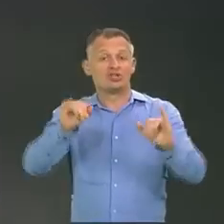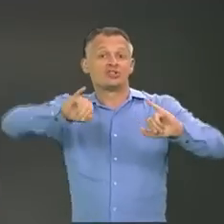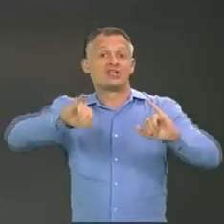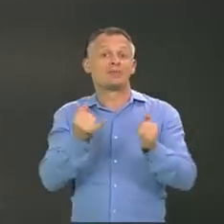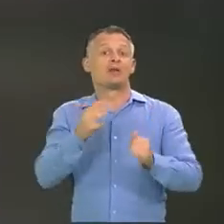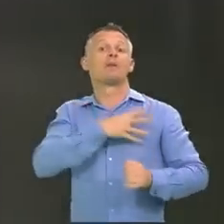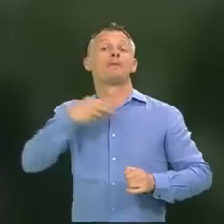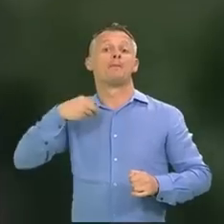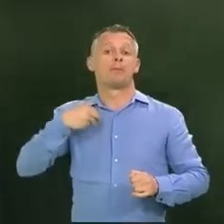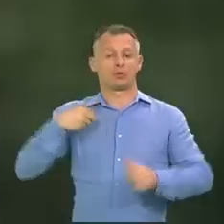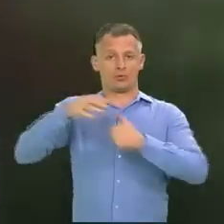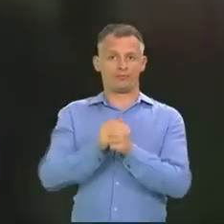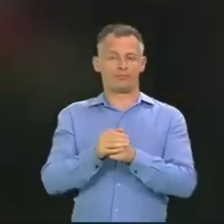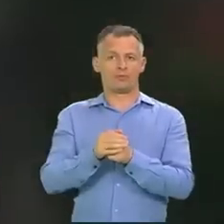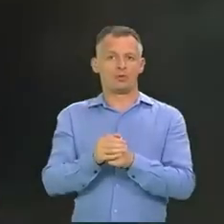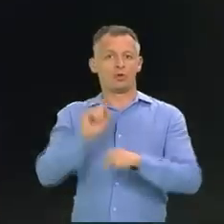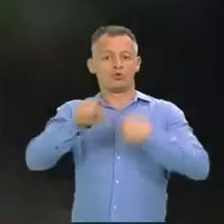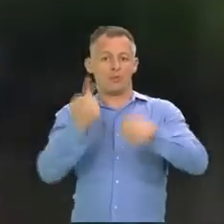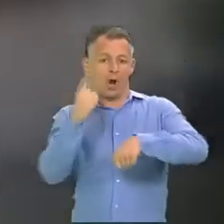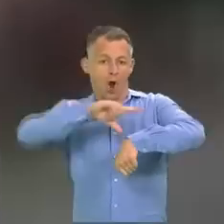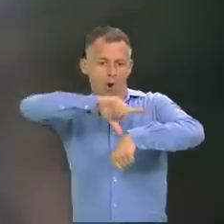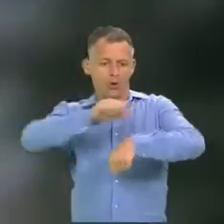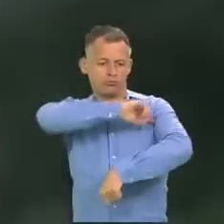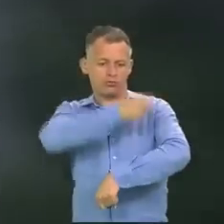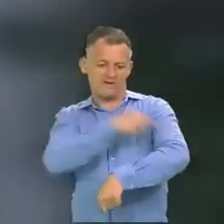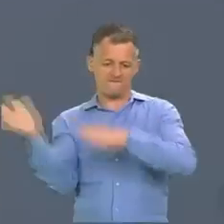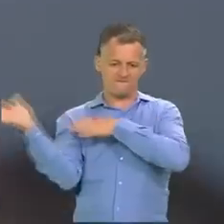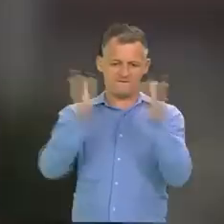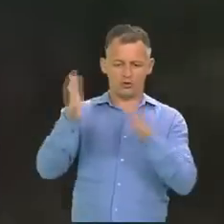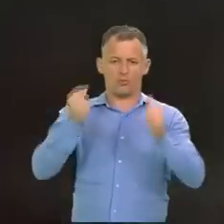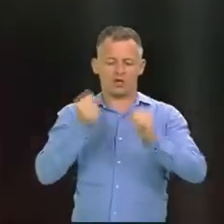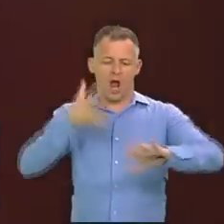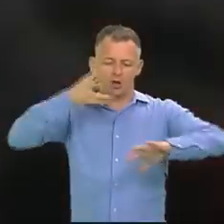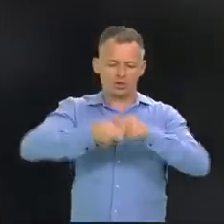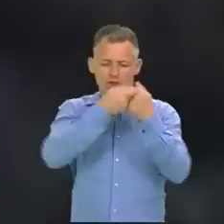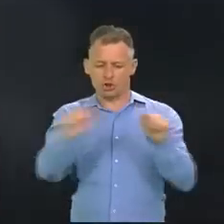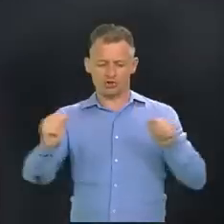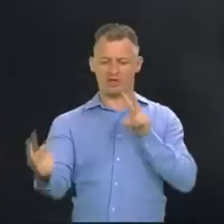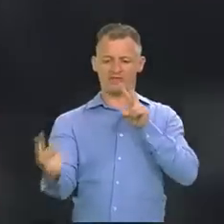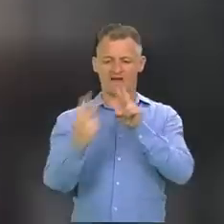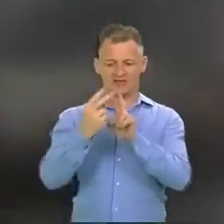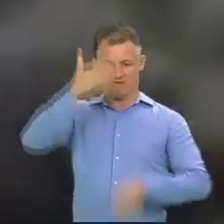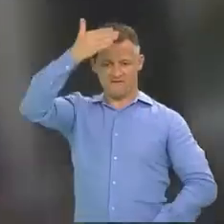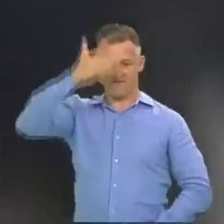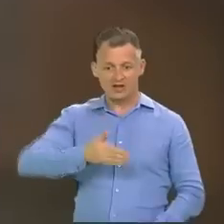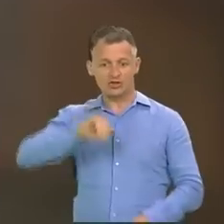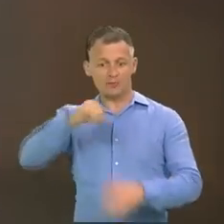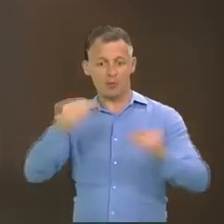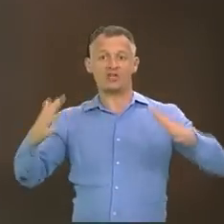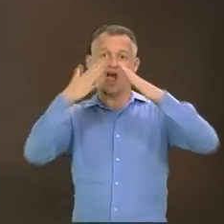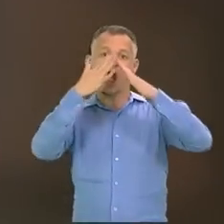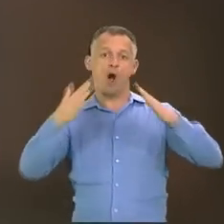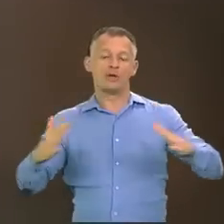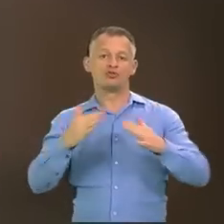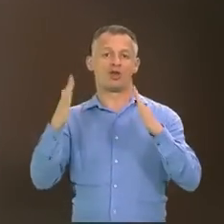depășit orice imaginație. În puțin peste o oră, rafalele puternice de vânt au spulberat tot ce au întâlnit în cale, inclusiv mai multe acoperișuri,